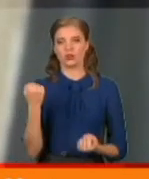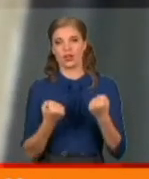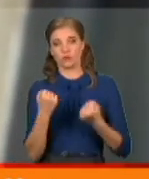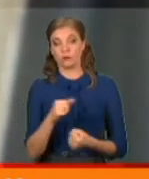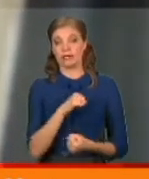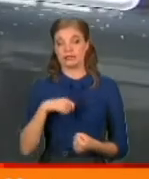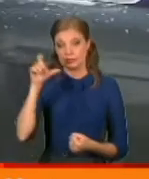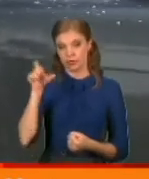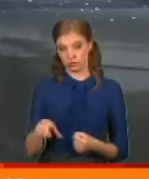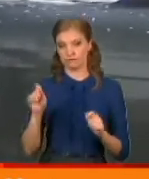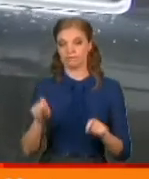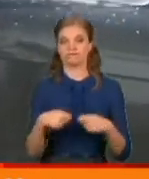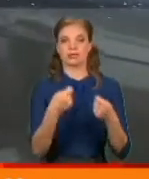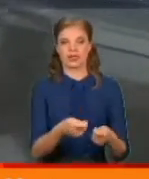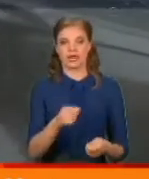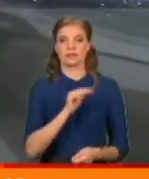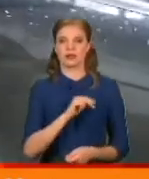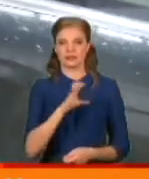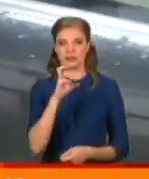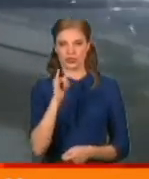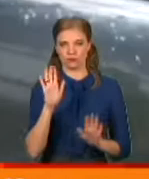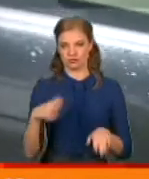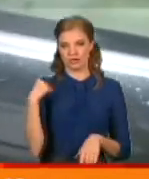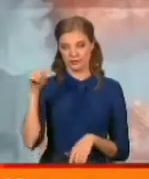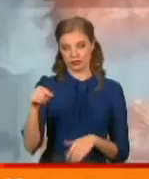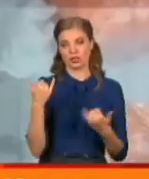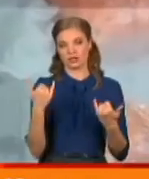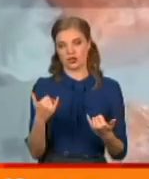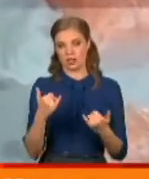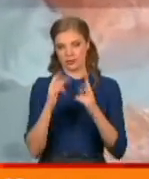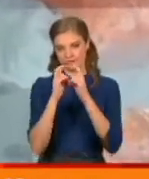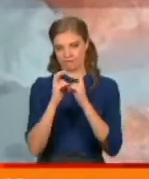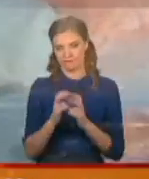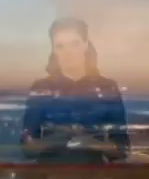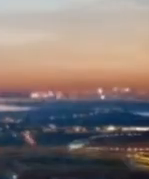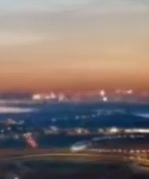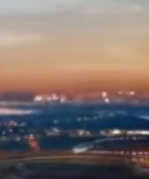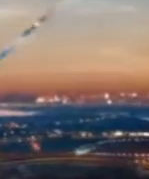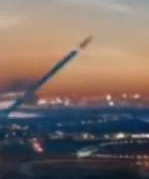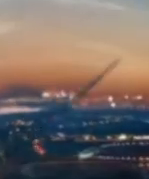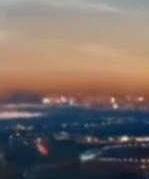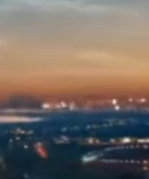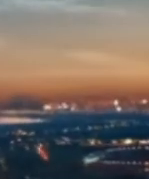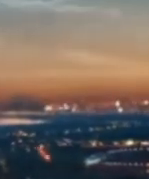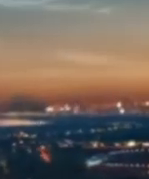і самого перевізника передали працівникам СБУ Львівщини, і там наразі тривають слідчі дії.